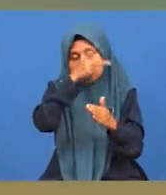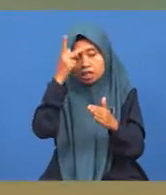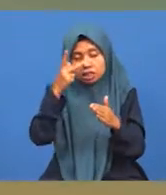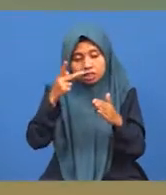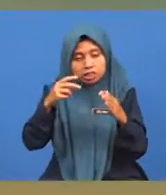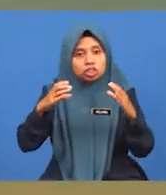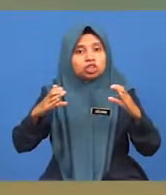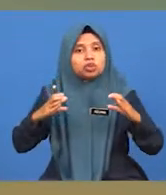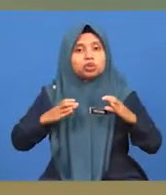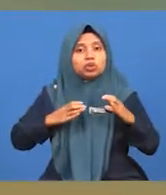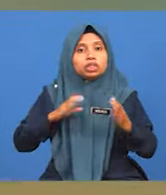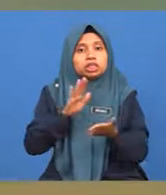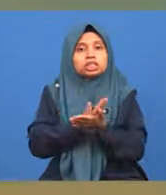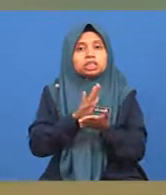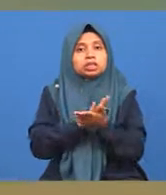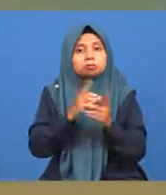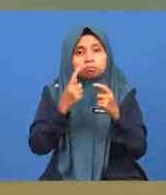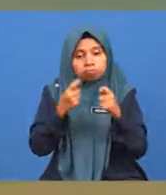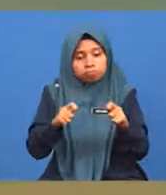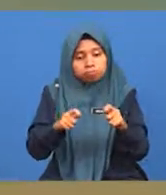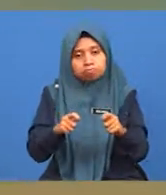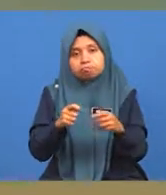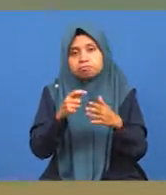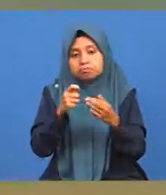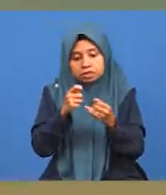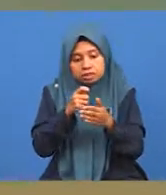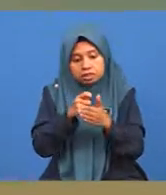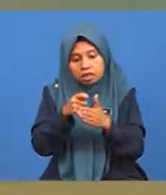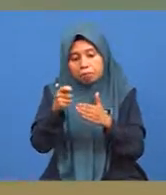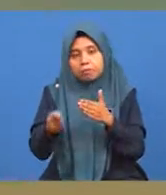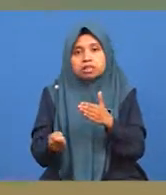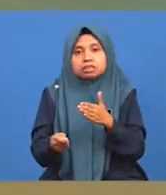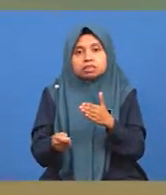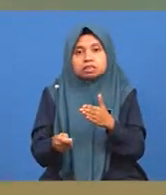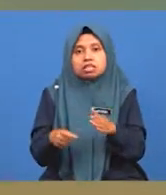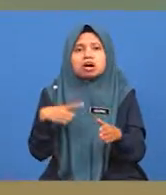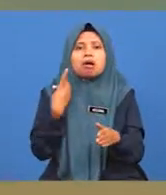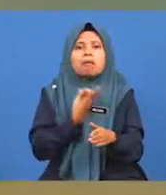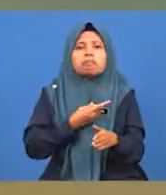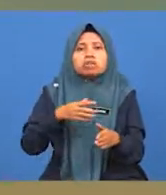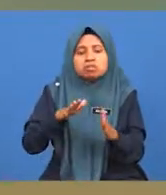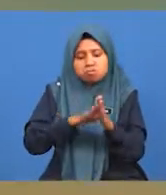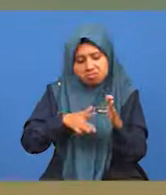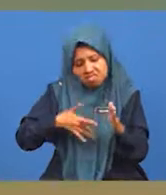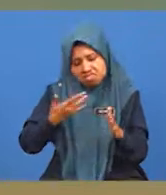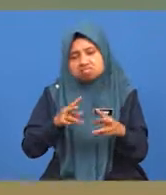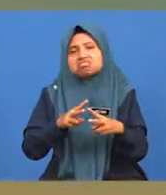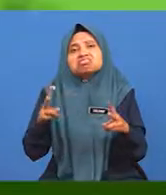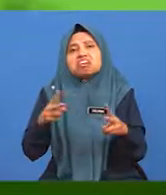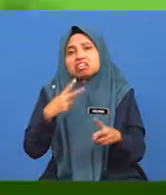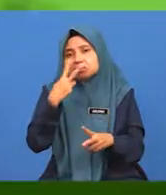cuti sekolah telah tamat. Kami berasa sangat sedih.